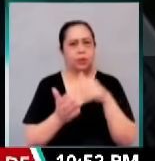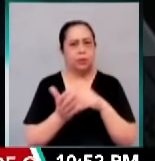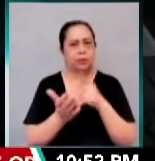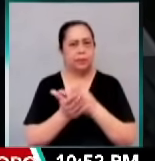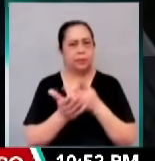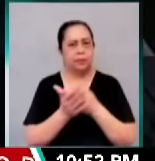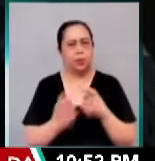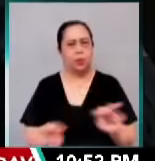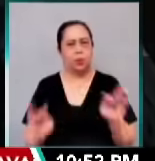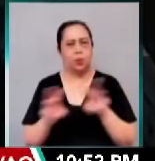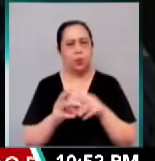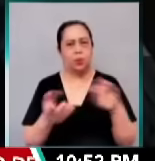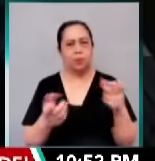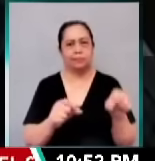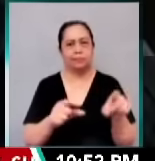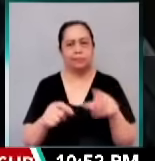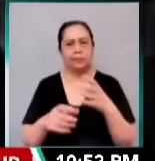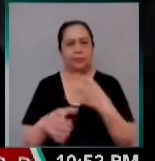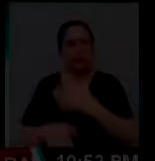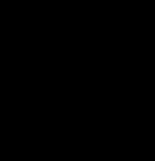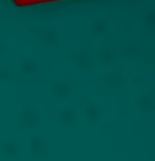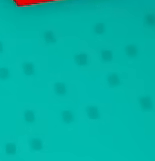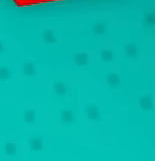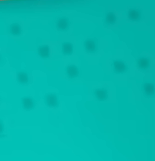paninda ang tinangay ng mga lalaki.